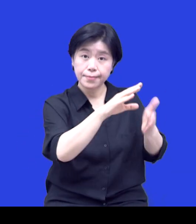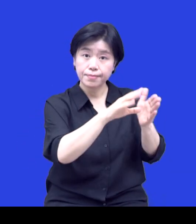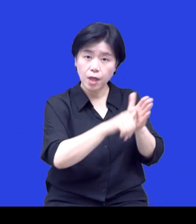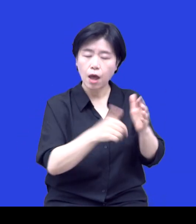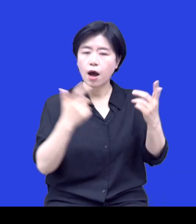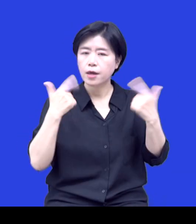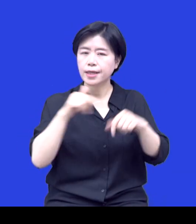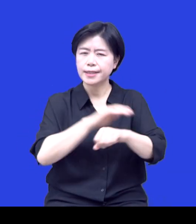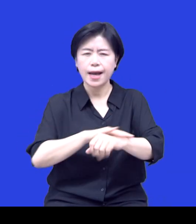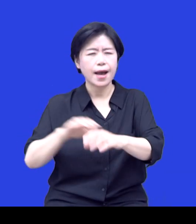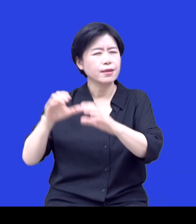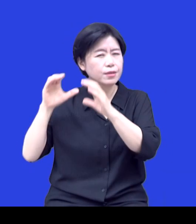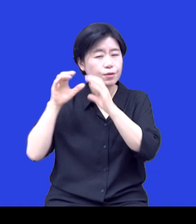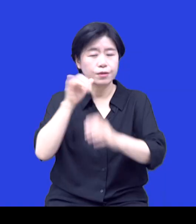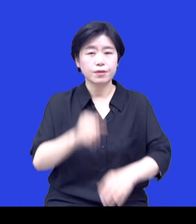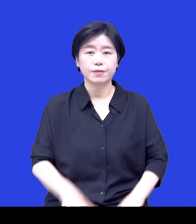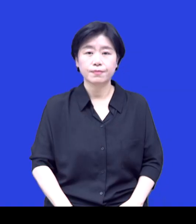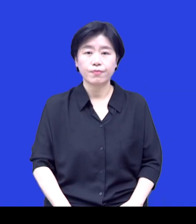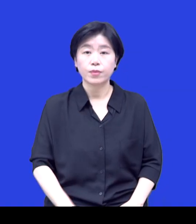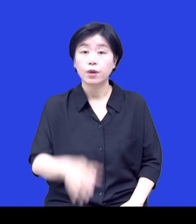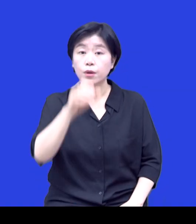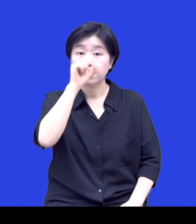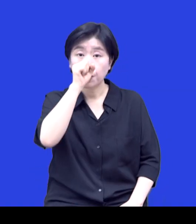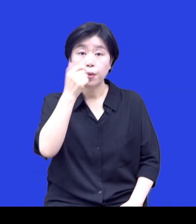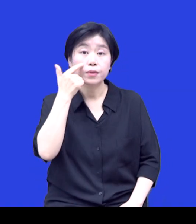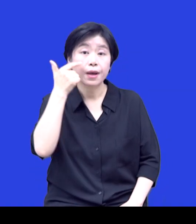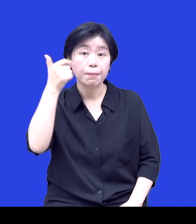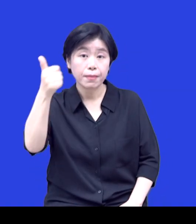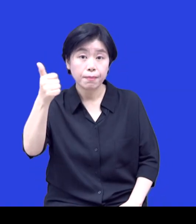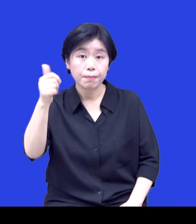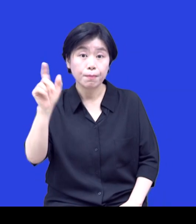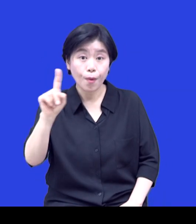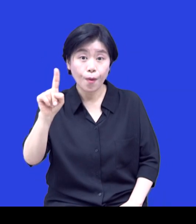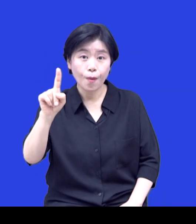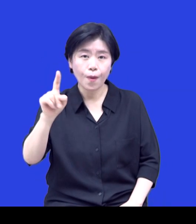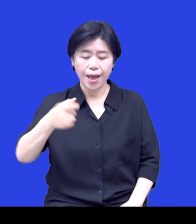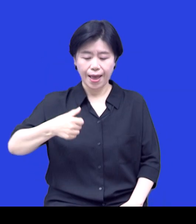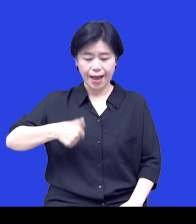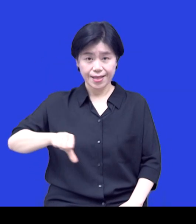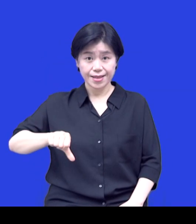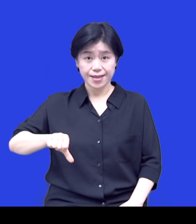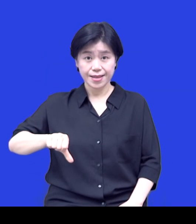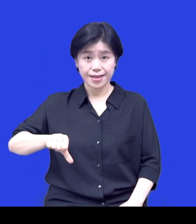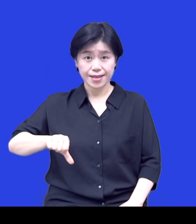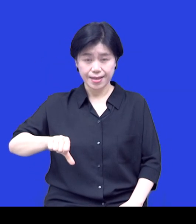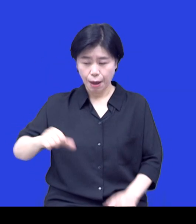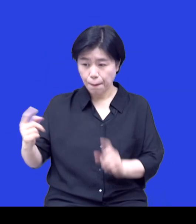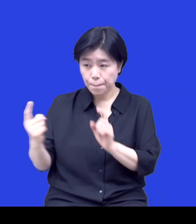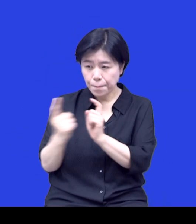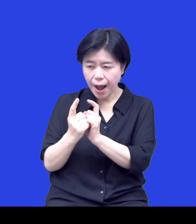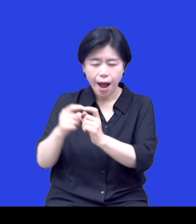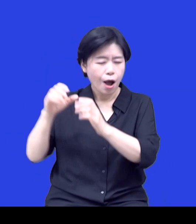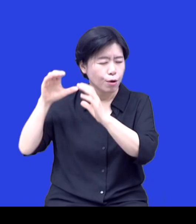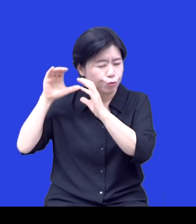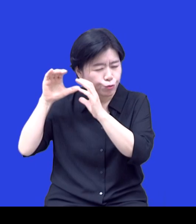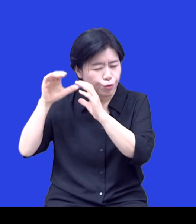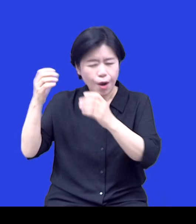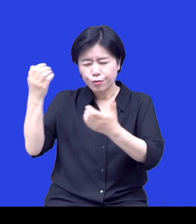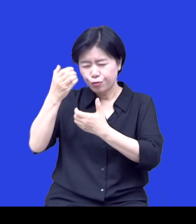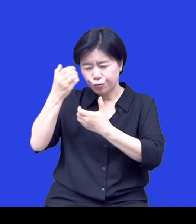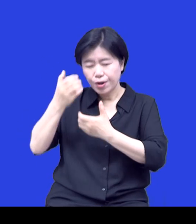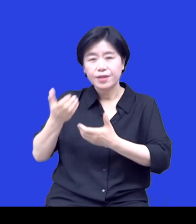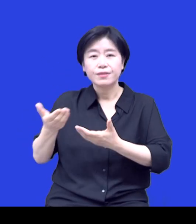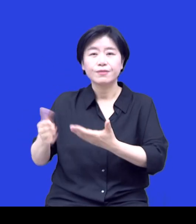되는 길이 아들의 팬이 되어주는 게 아닌가. 아버지는 진짜 제 팬이었어. 제 책도 그냥 있으면 탁 정독하면서